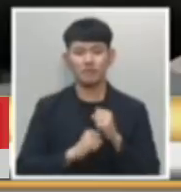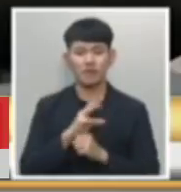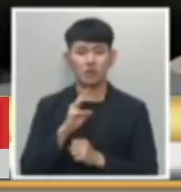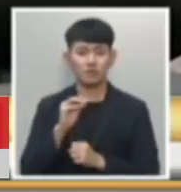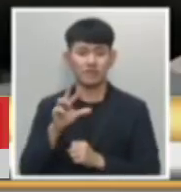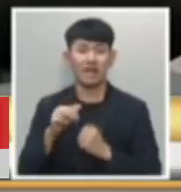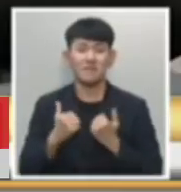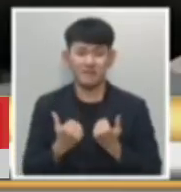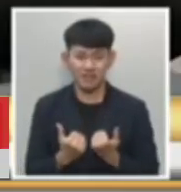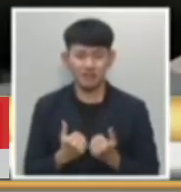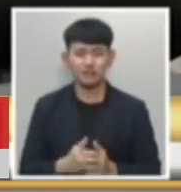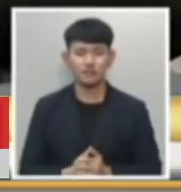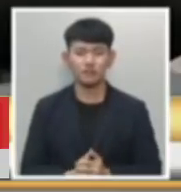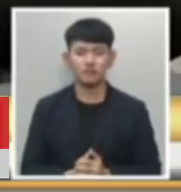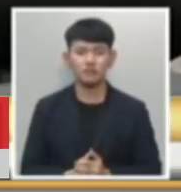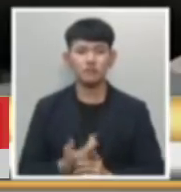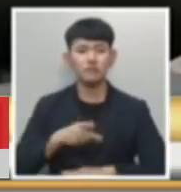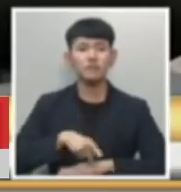ท่านประธานที่เคารพครับ